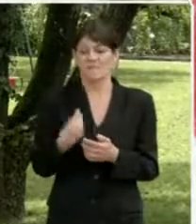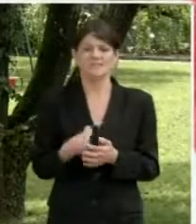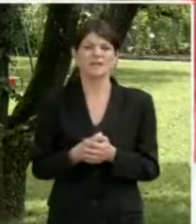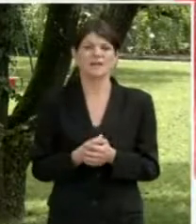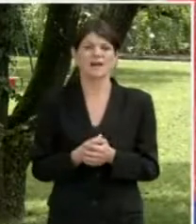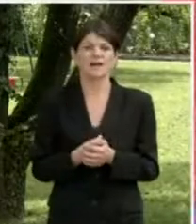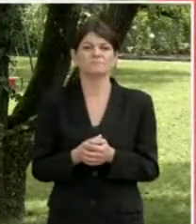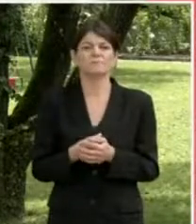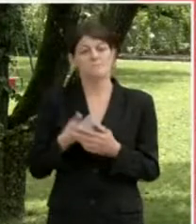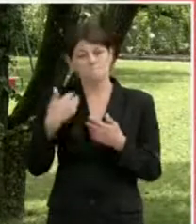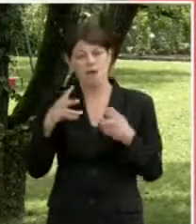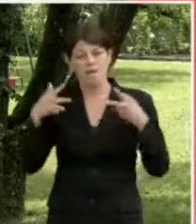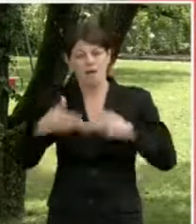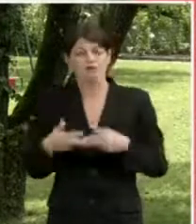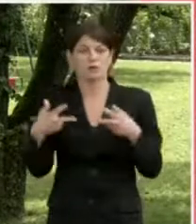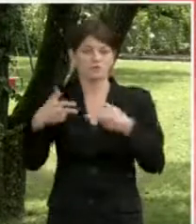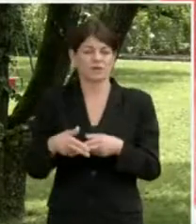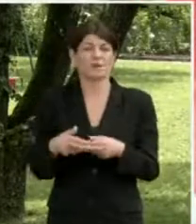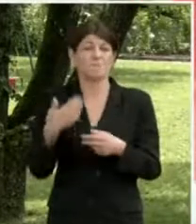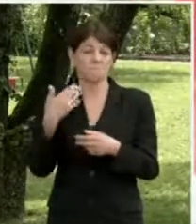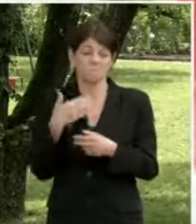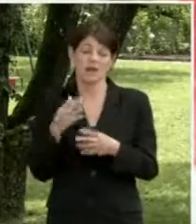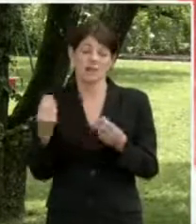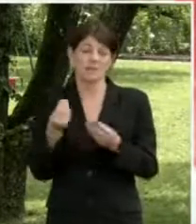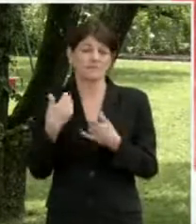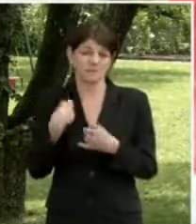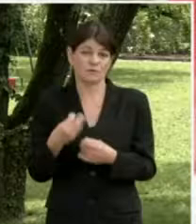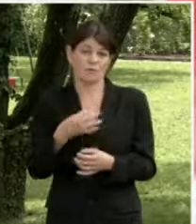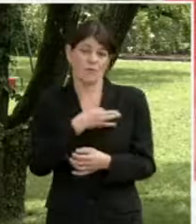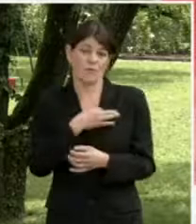durch Einschränkungen betroffen sein werden.